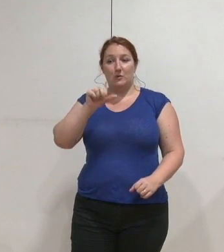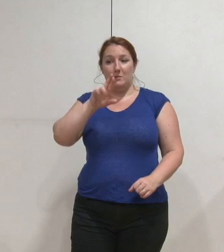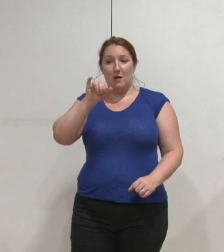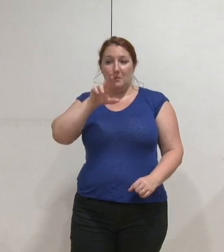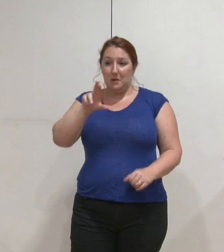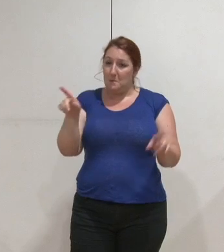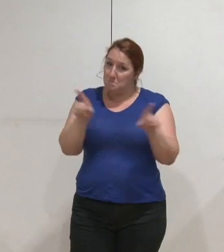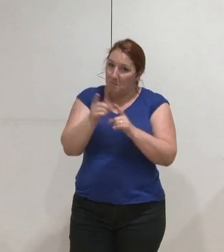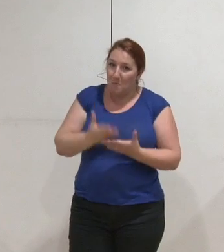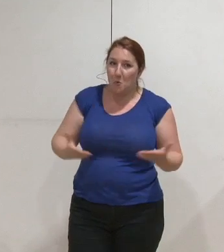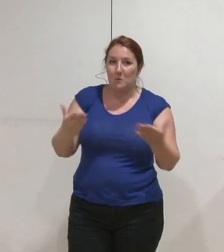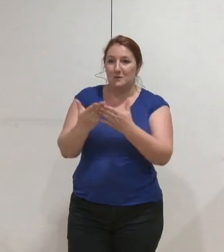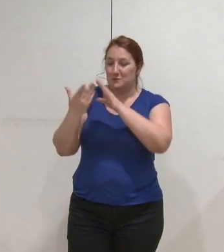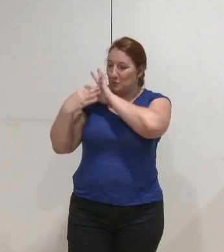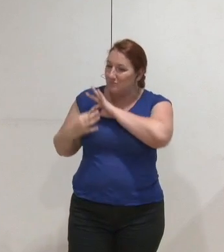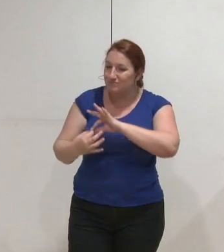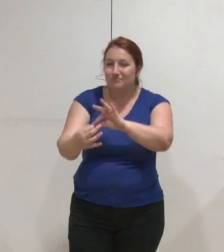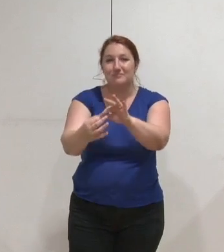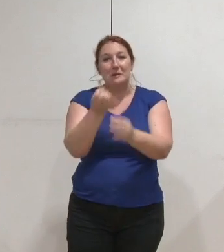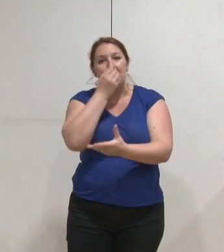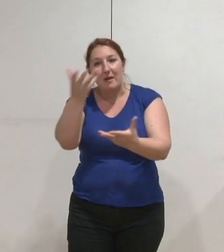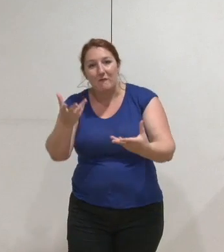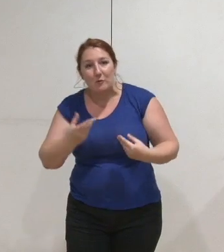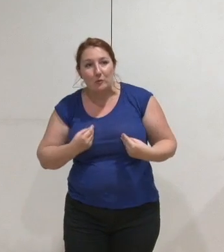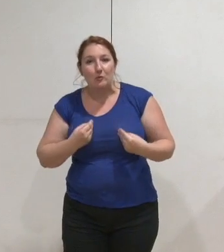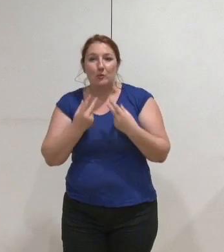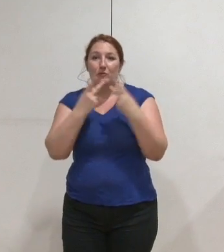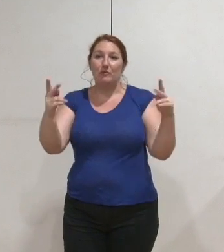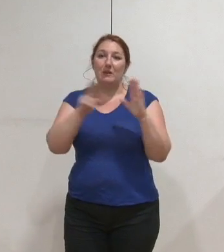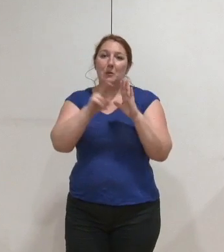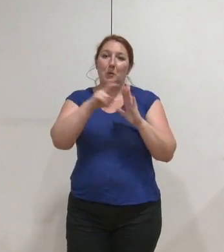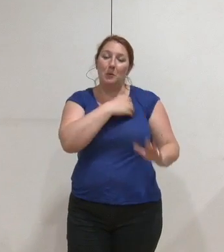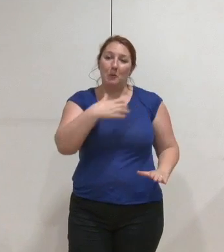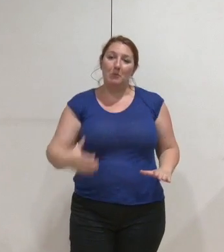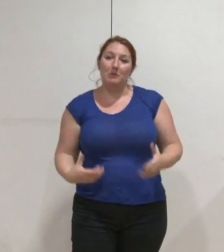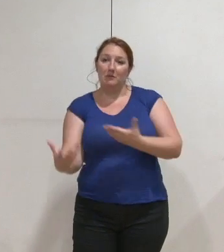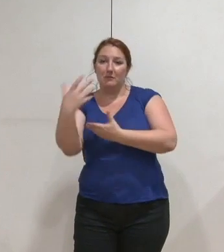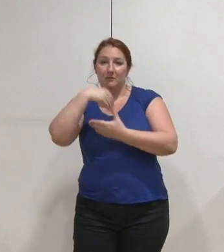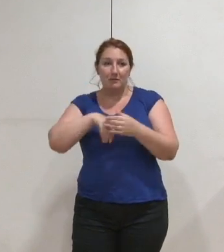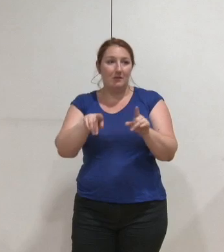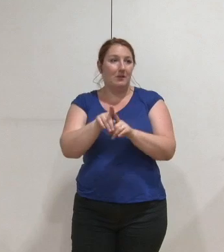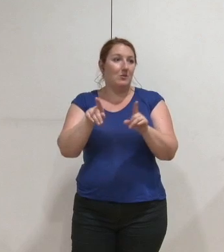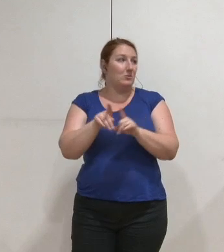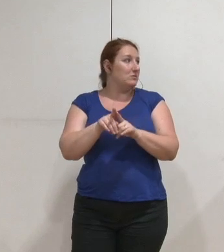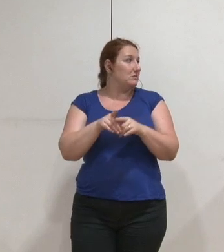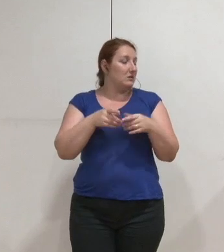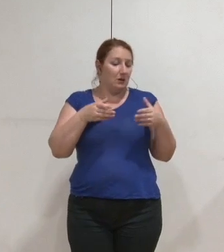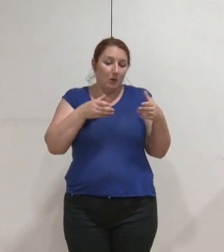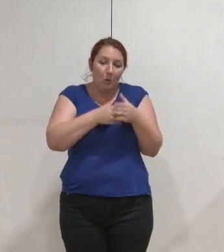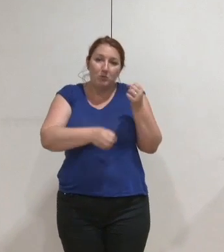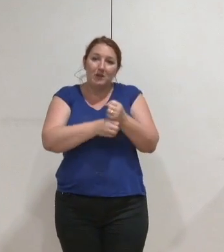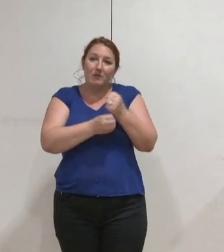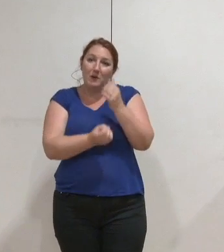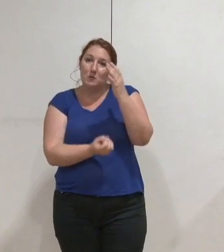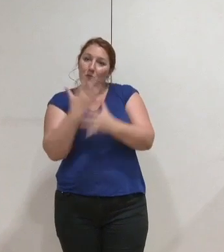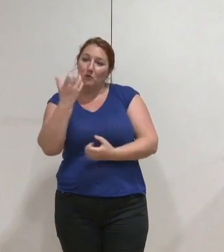bonnes conditions et nous souhaitons en tout cas la bienvenue à la fois dans la ville de Grenoble et euh dans le cercle de travail nouveau avec